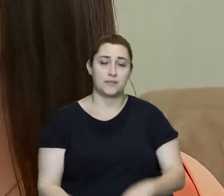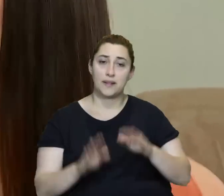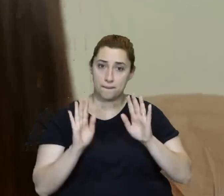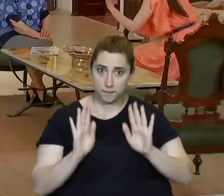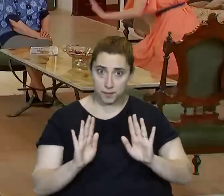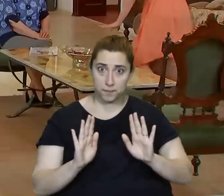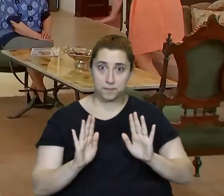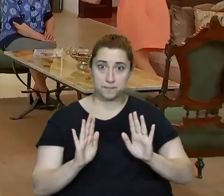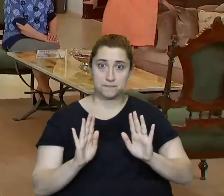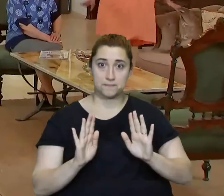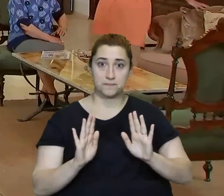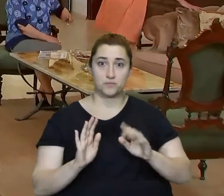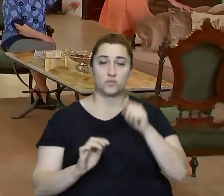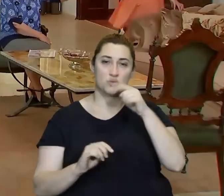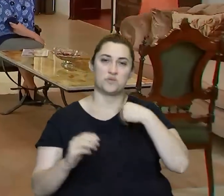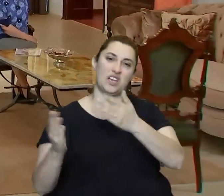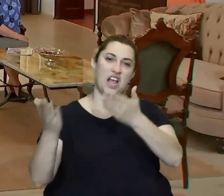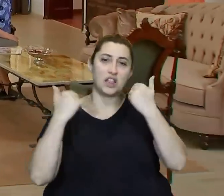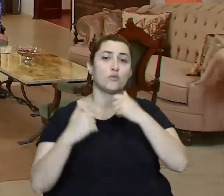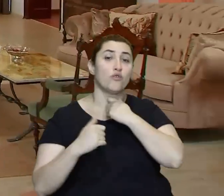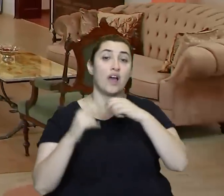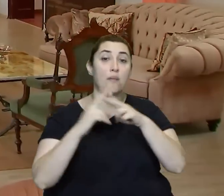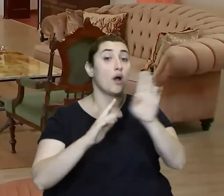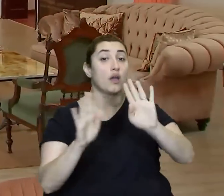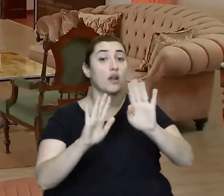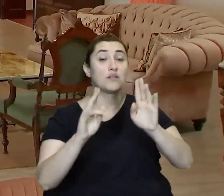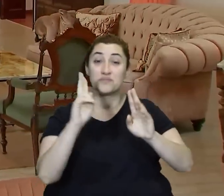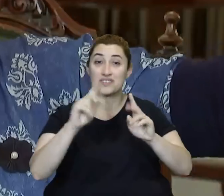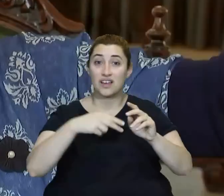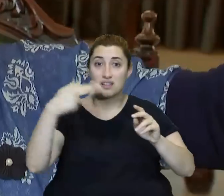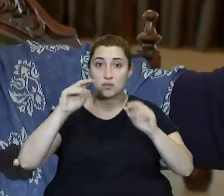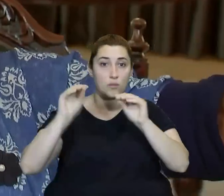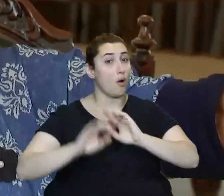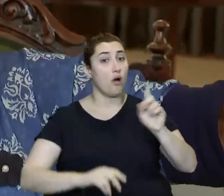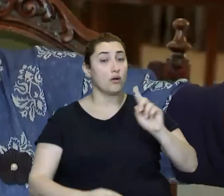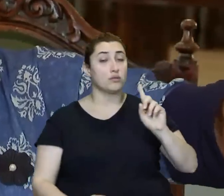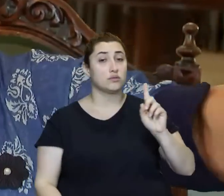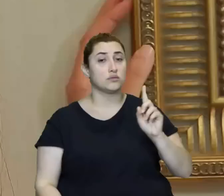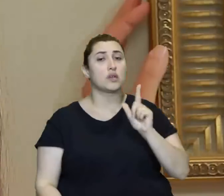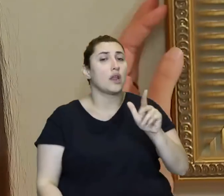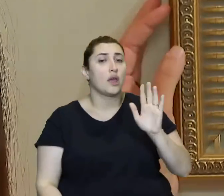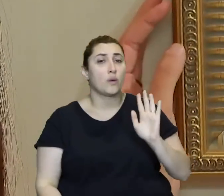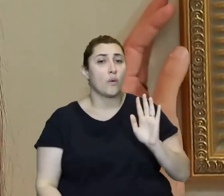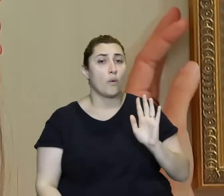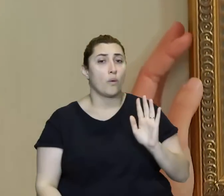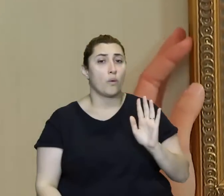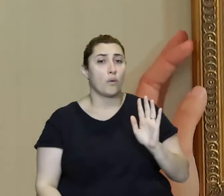Tamam o zaman. Bunu kaldıralım. Lütfen hemen su tablonuza asalım. Hayır, hayır. Hiç gerek